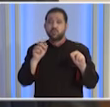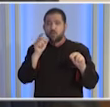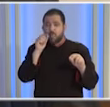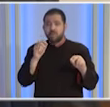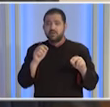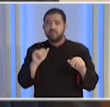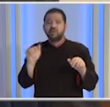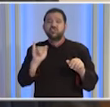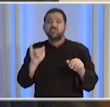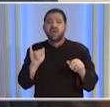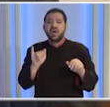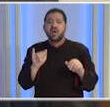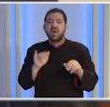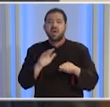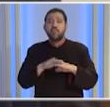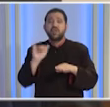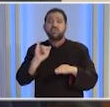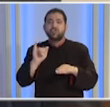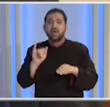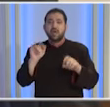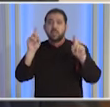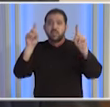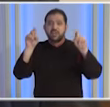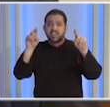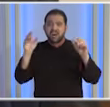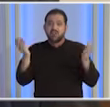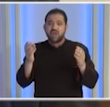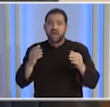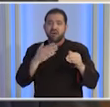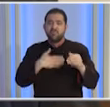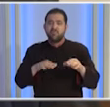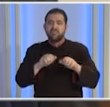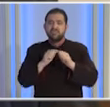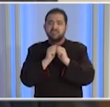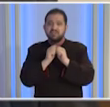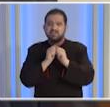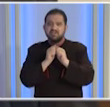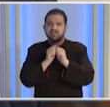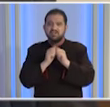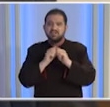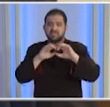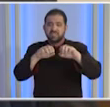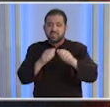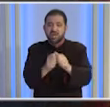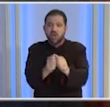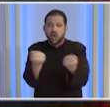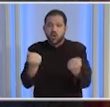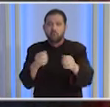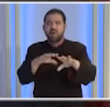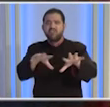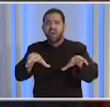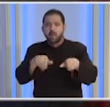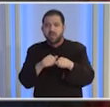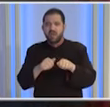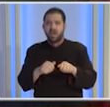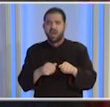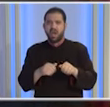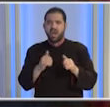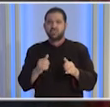demoni. Pe cei care vor să destrame familia, să distrugă biserici și așa mai departe. Asta e o lucrare demonică, o